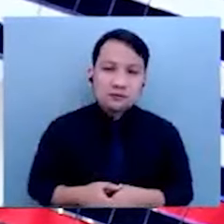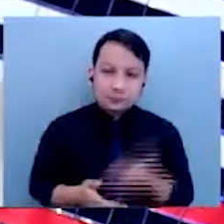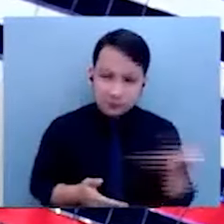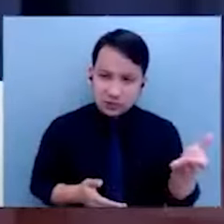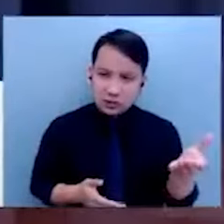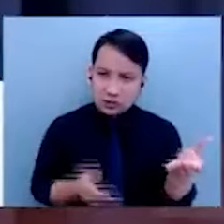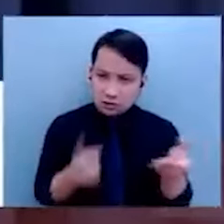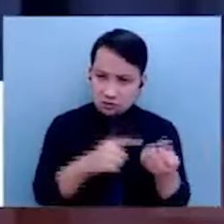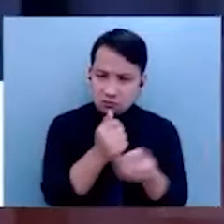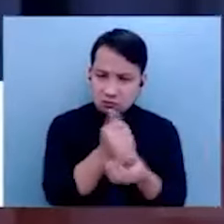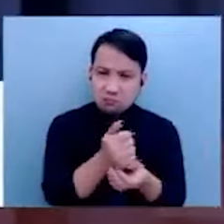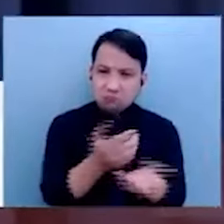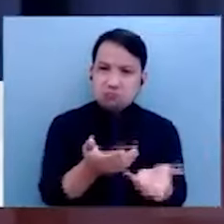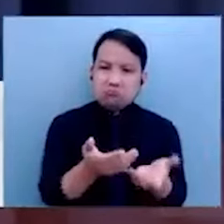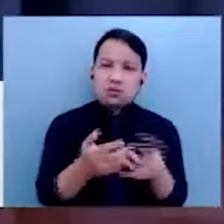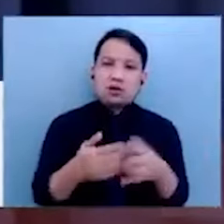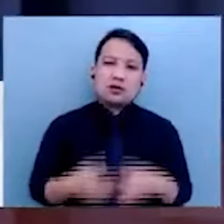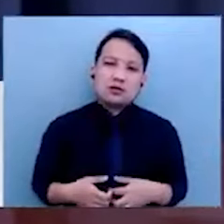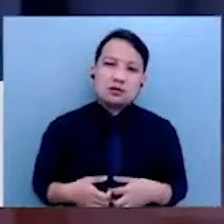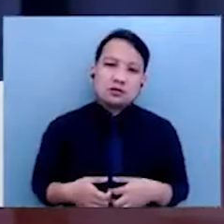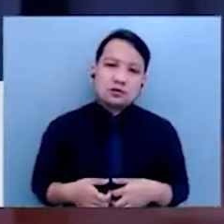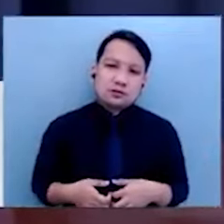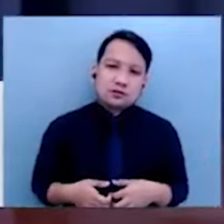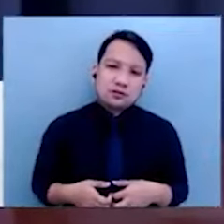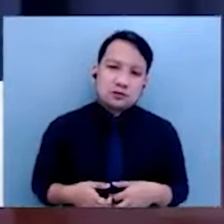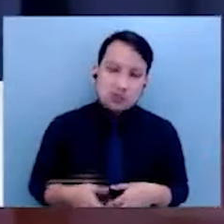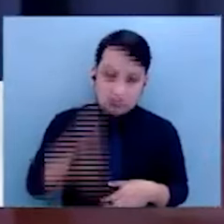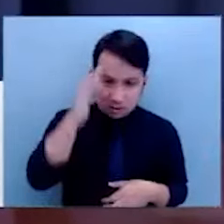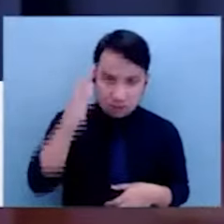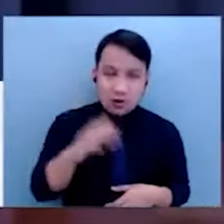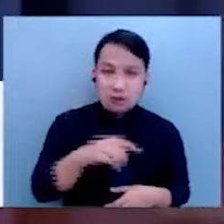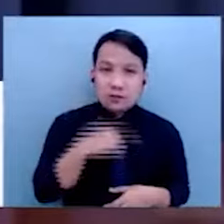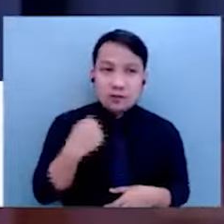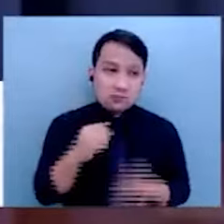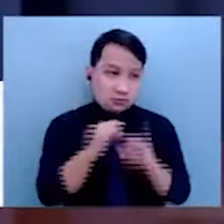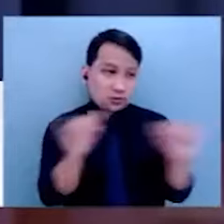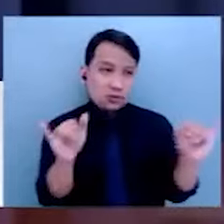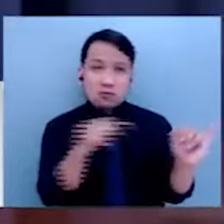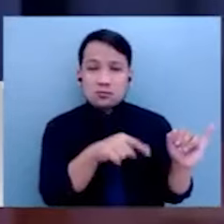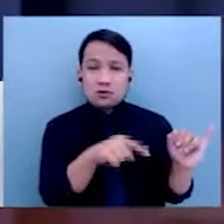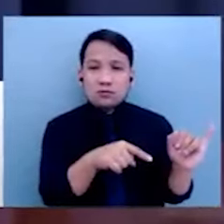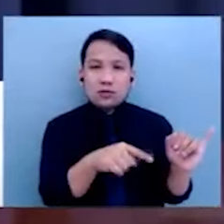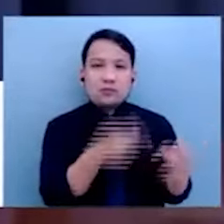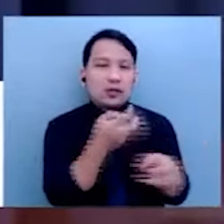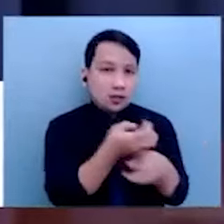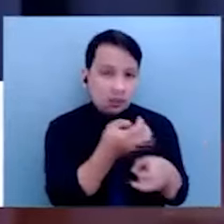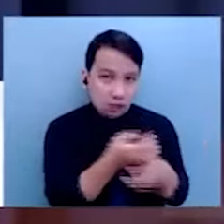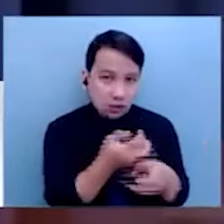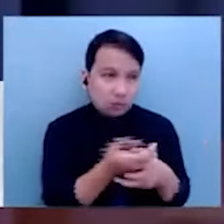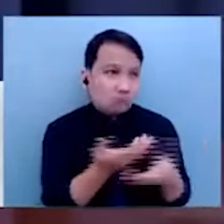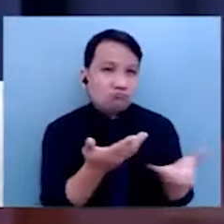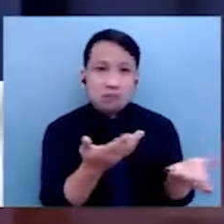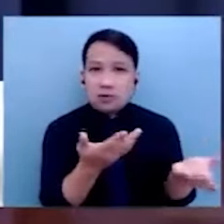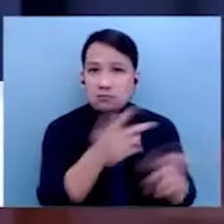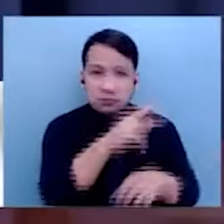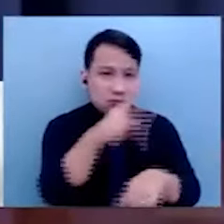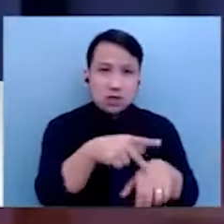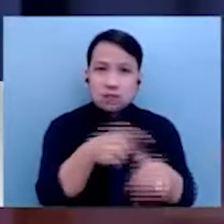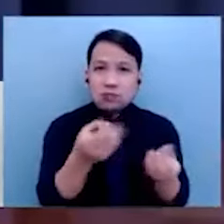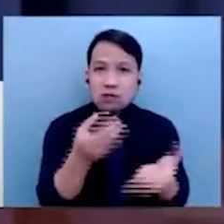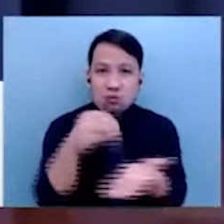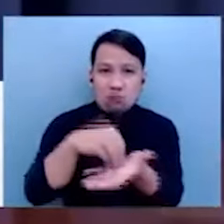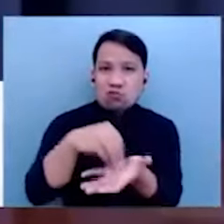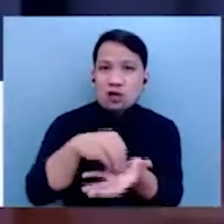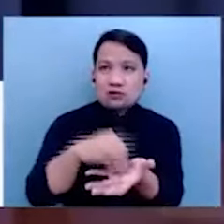Reclamation. Hi, Father Bob. Katulad ng mga tanong kanina, hirap ang bansa, maraming utang, naghahanap tayo ng